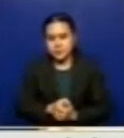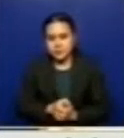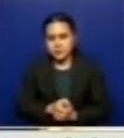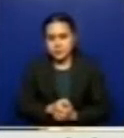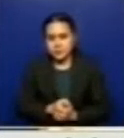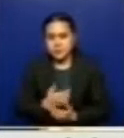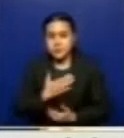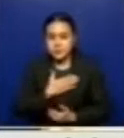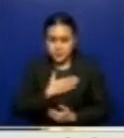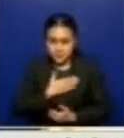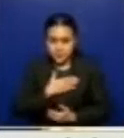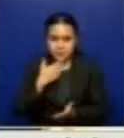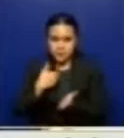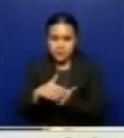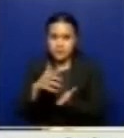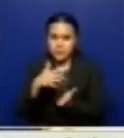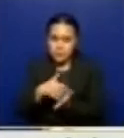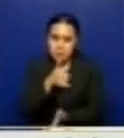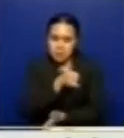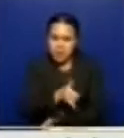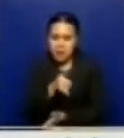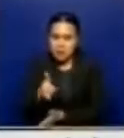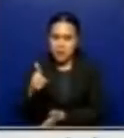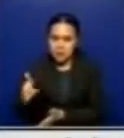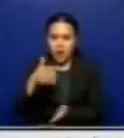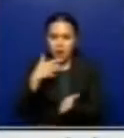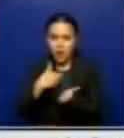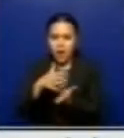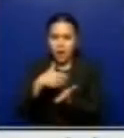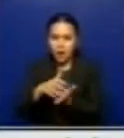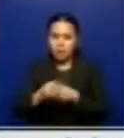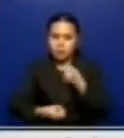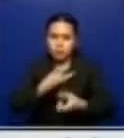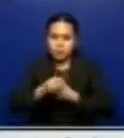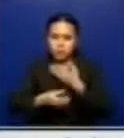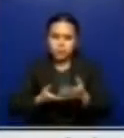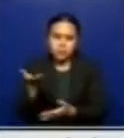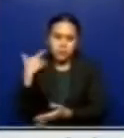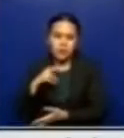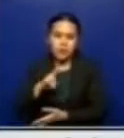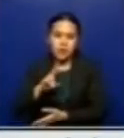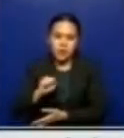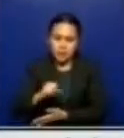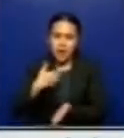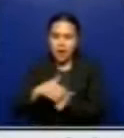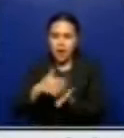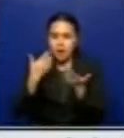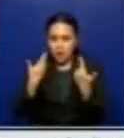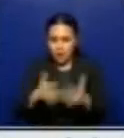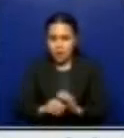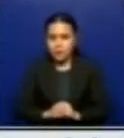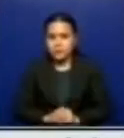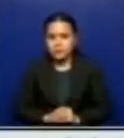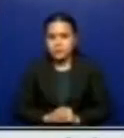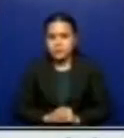ผมได้เคยกล่าวหลายที่หลายเวทีและในสภาที่ผ่านมาว่าโลกคือประเทศ